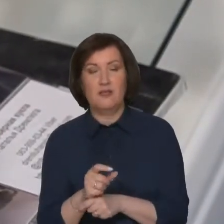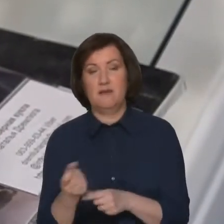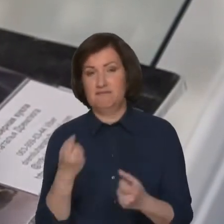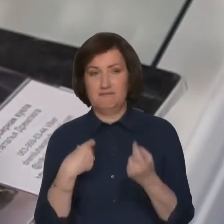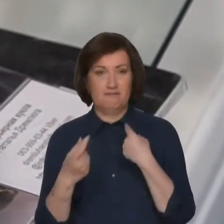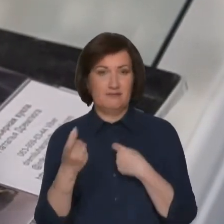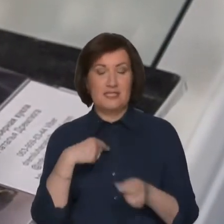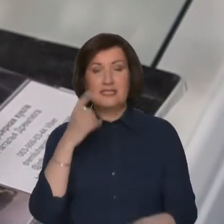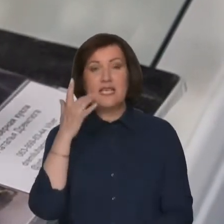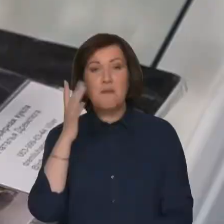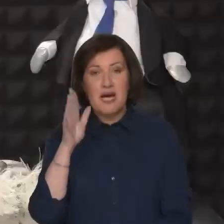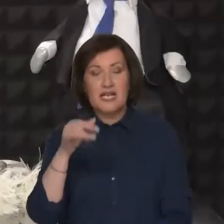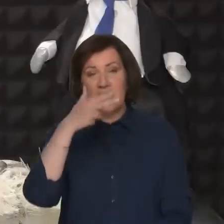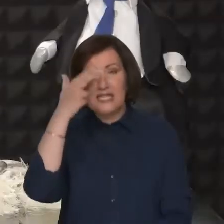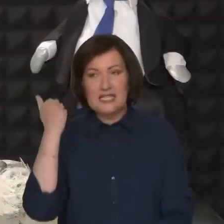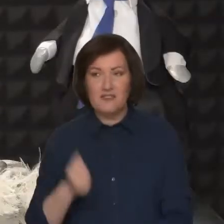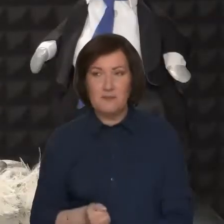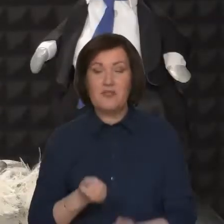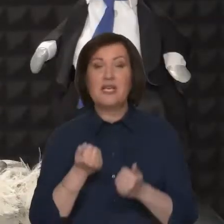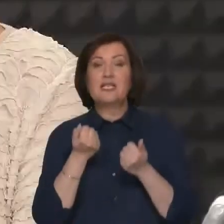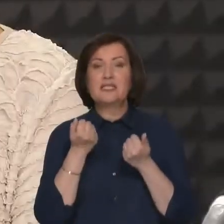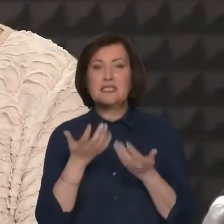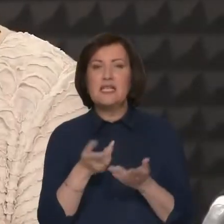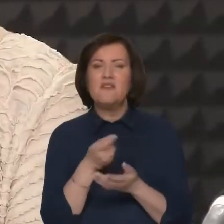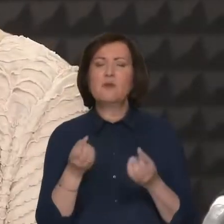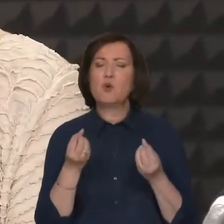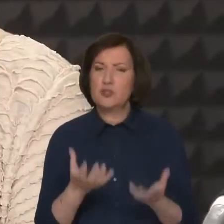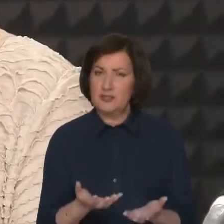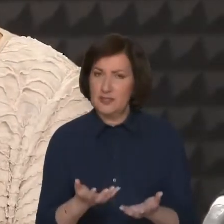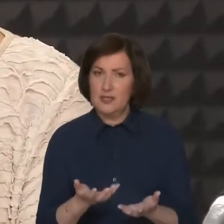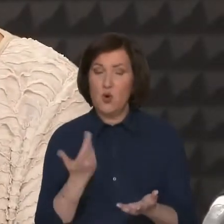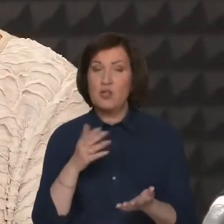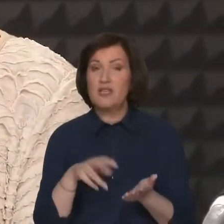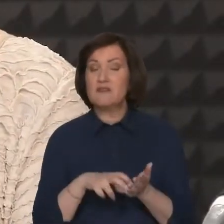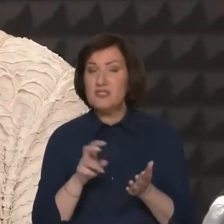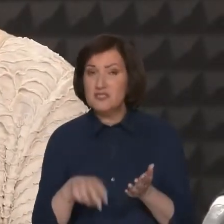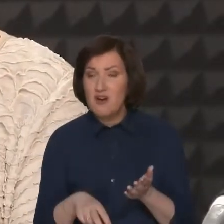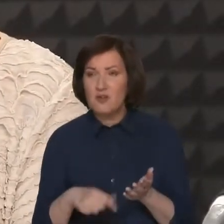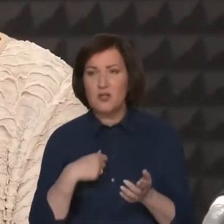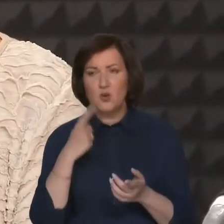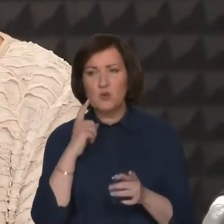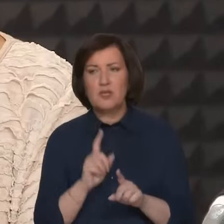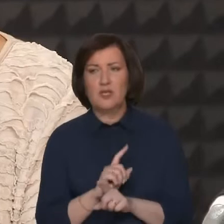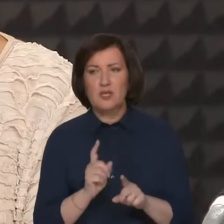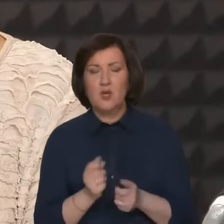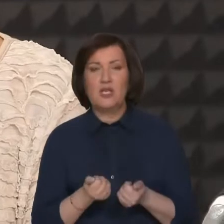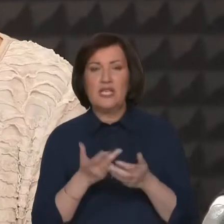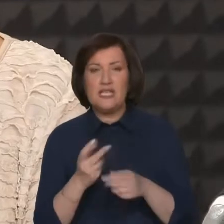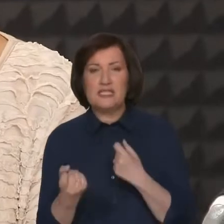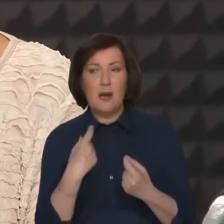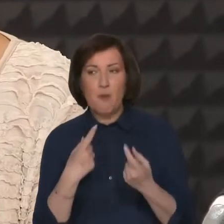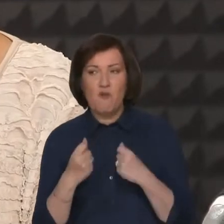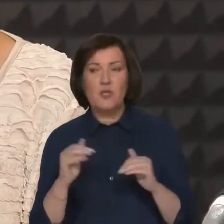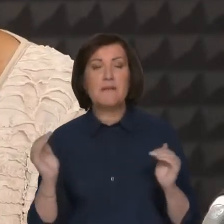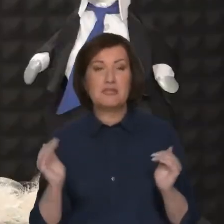надходять з Америки та Литви. Скільки він простий. Коли Джонсон пішов у відставку, я думала, що кількість